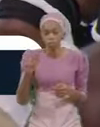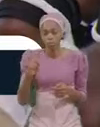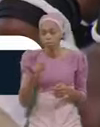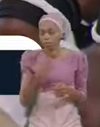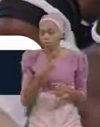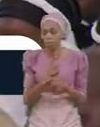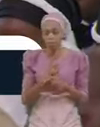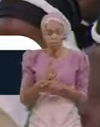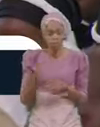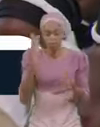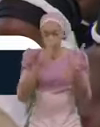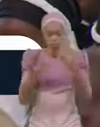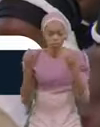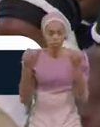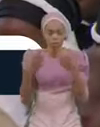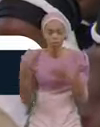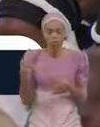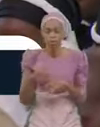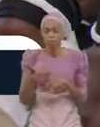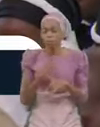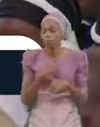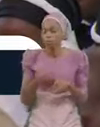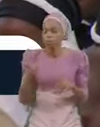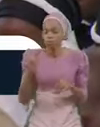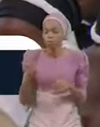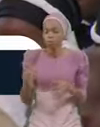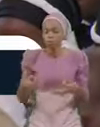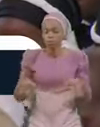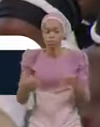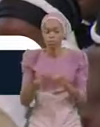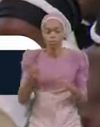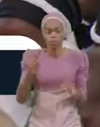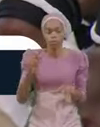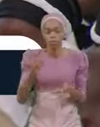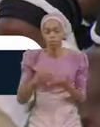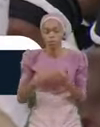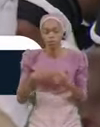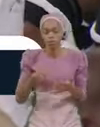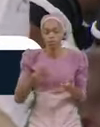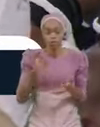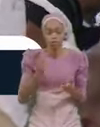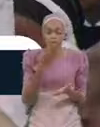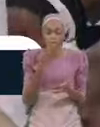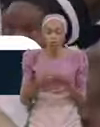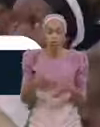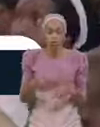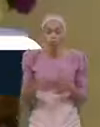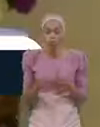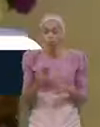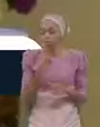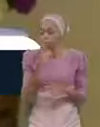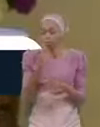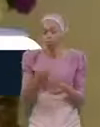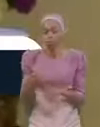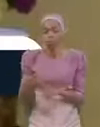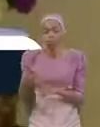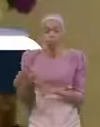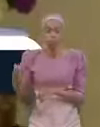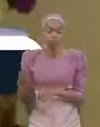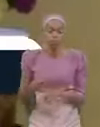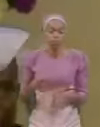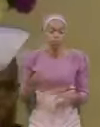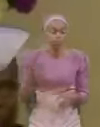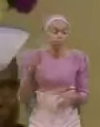de choses une seule chose est nécessaire Marie a choisit la bonne part qui ne lui sera point ôté merci que Dieu vous